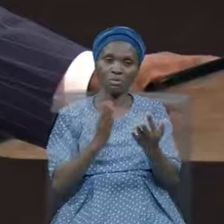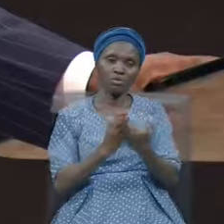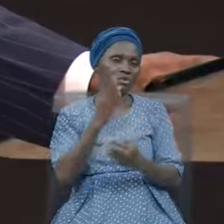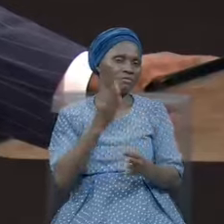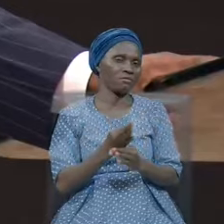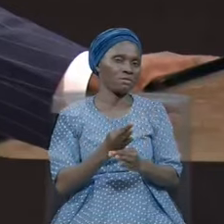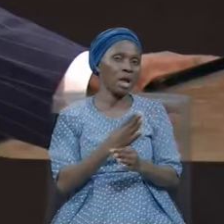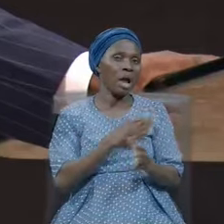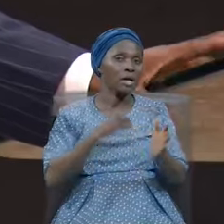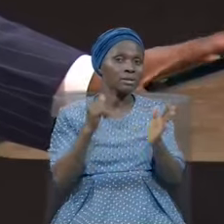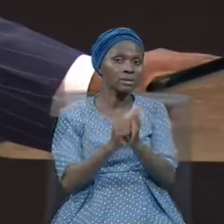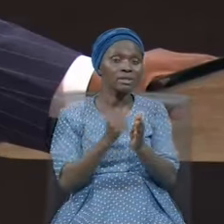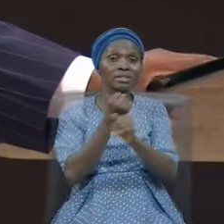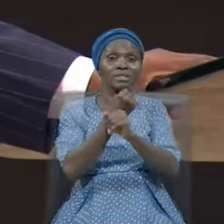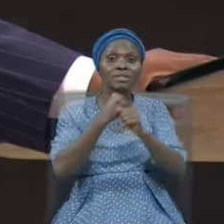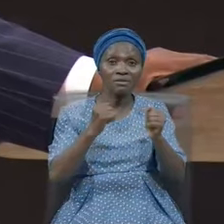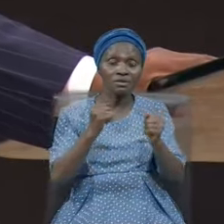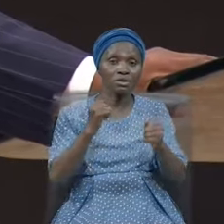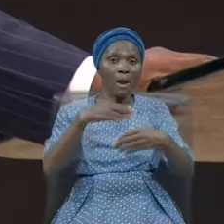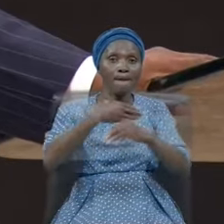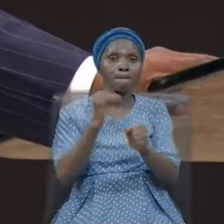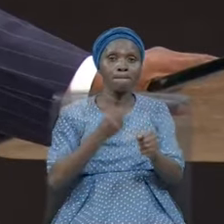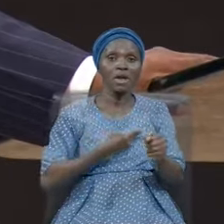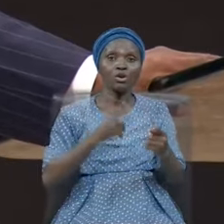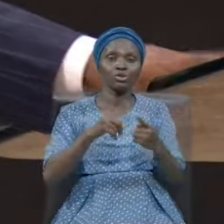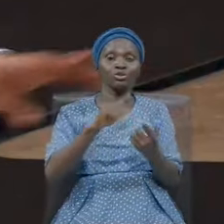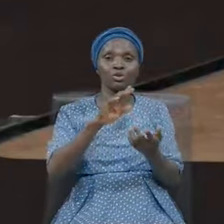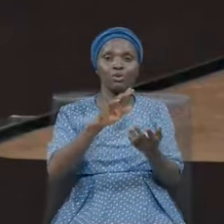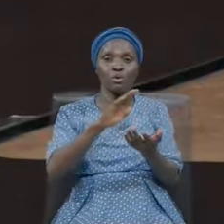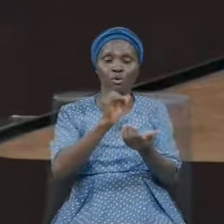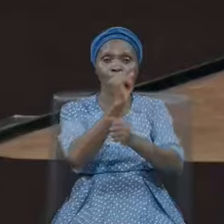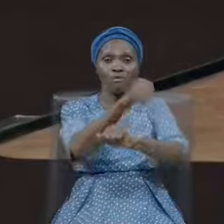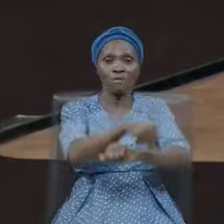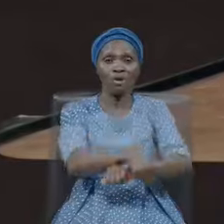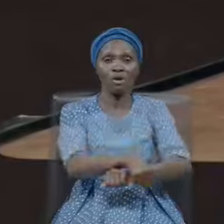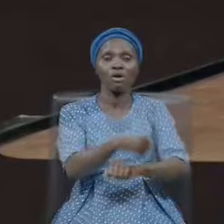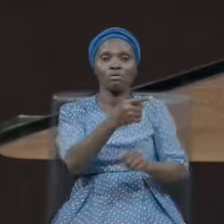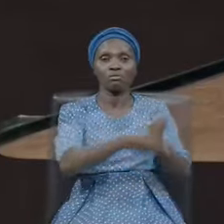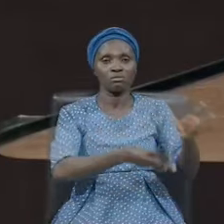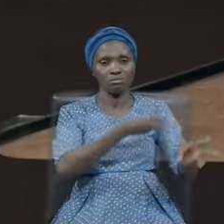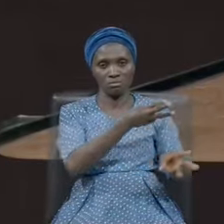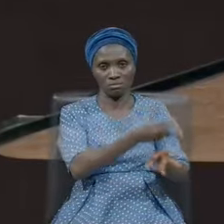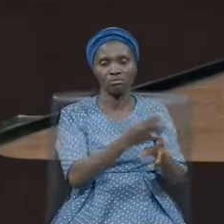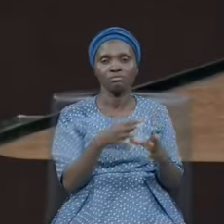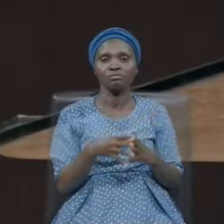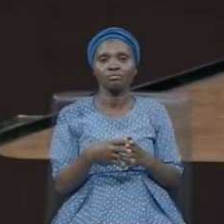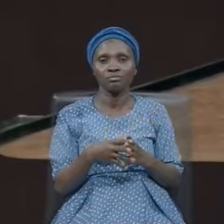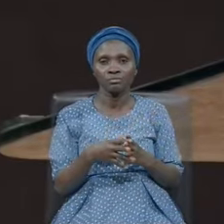foi. Et ce salut nous fait triompher, nous fait vaincre le